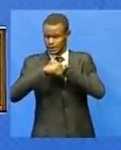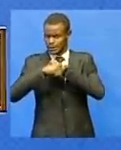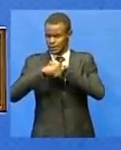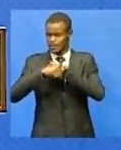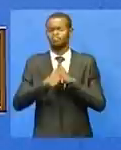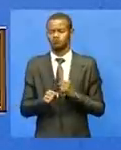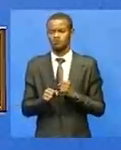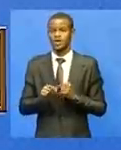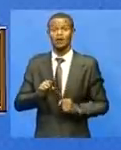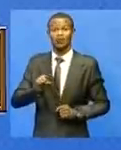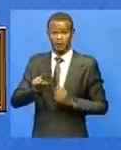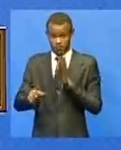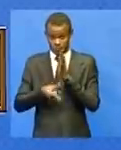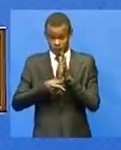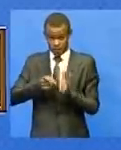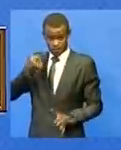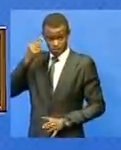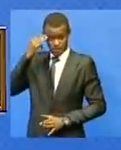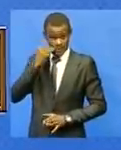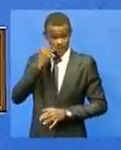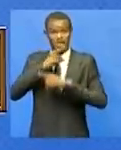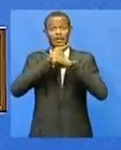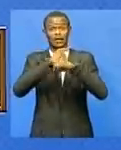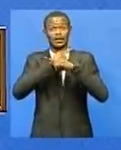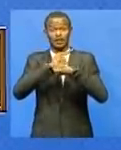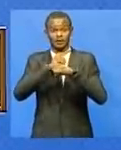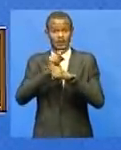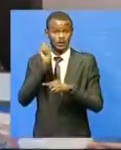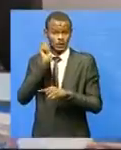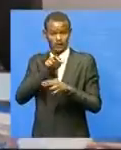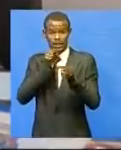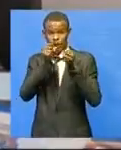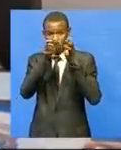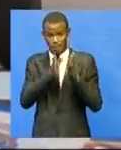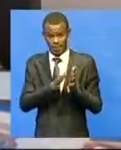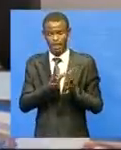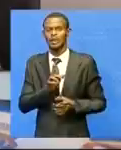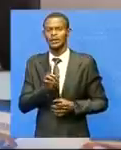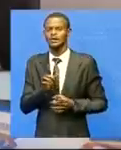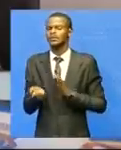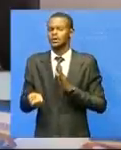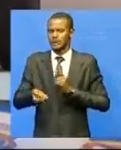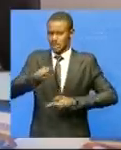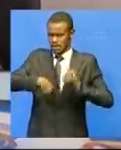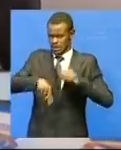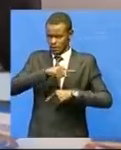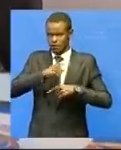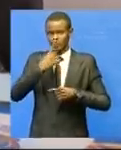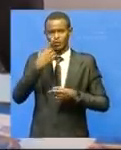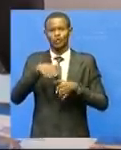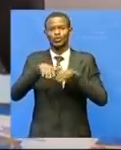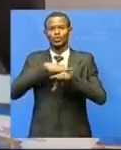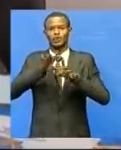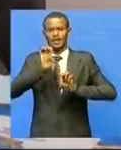Défense nationale et ancien combattant est revenue principalement sur l'évaluation et de la mise en œuvre de l'état de